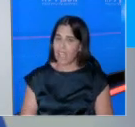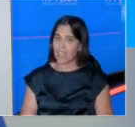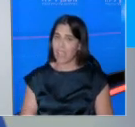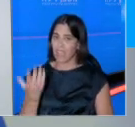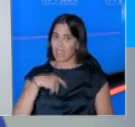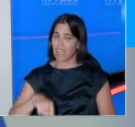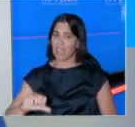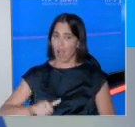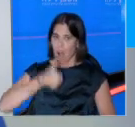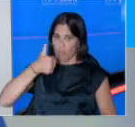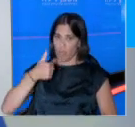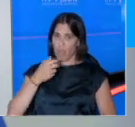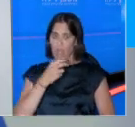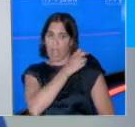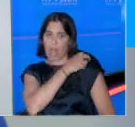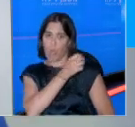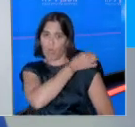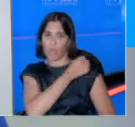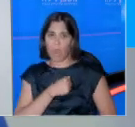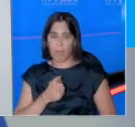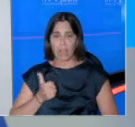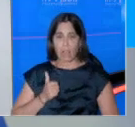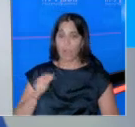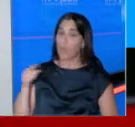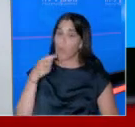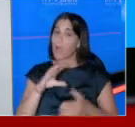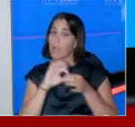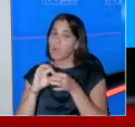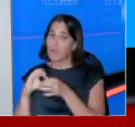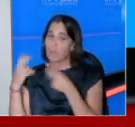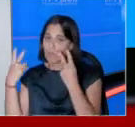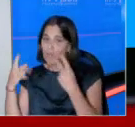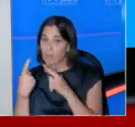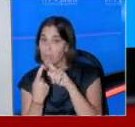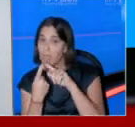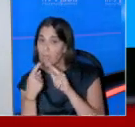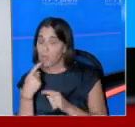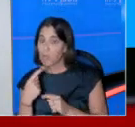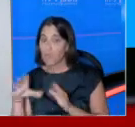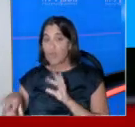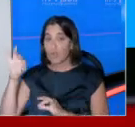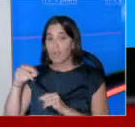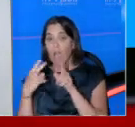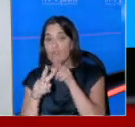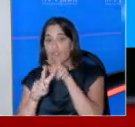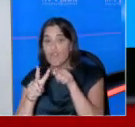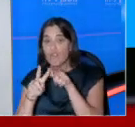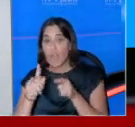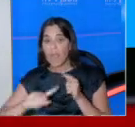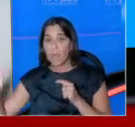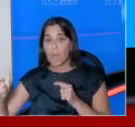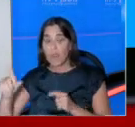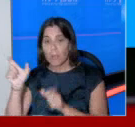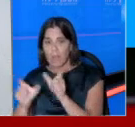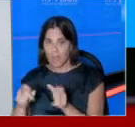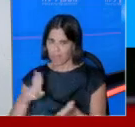ברביבאי היא אלופה בצהל. נתניהו אומר כמה משפטים מאוד מאוד חשובים. הוא אומר אחד מהם שהוא נבחר על ידי כמעט 2 מיליון בני אדם. מה שהוא